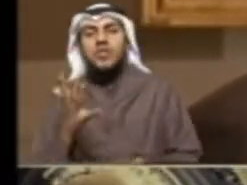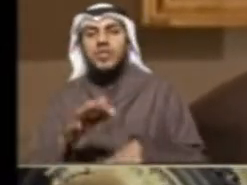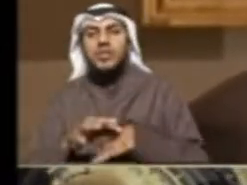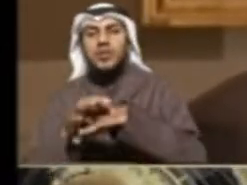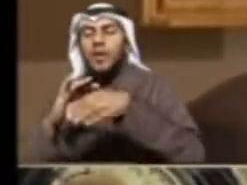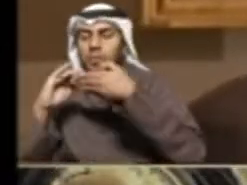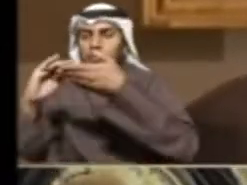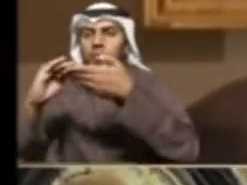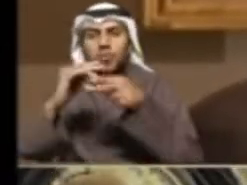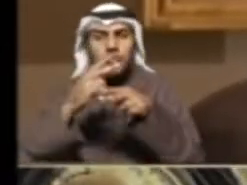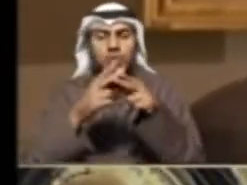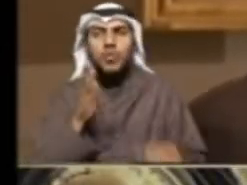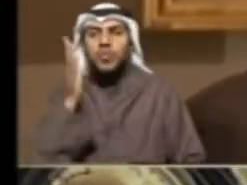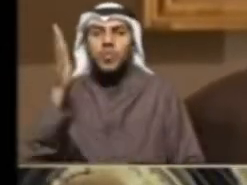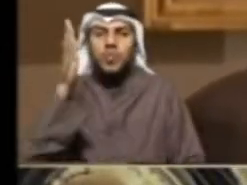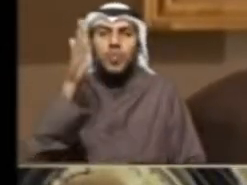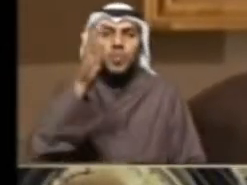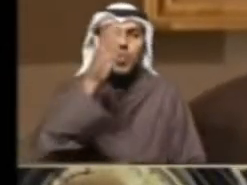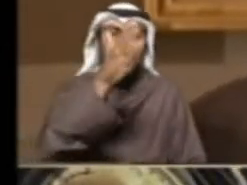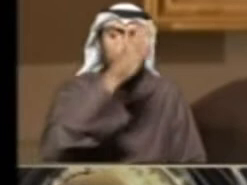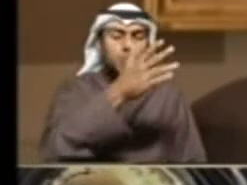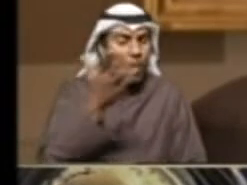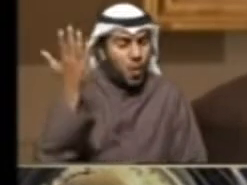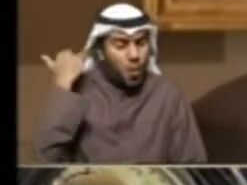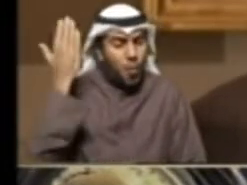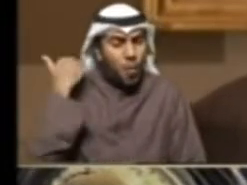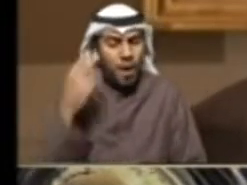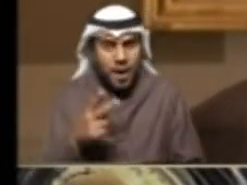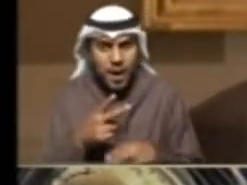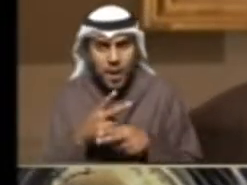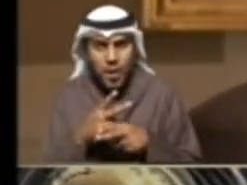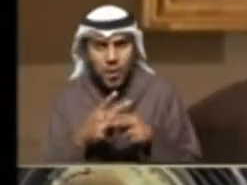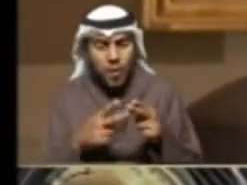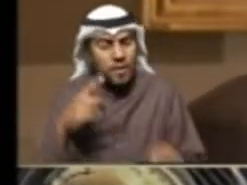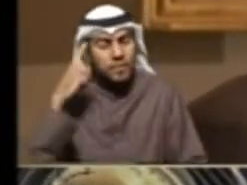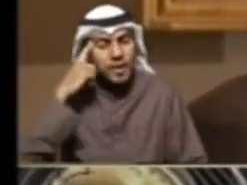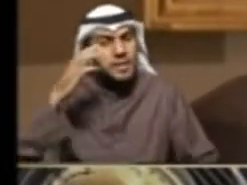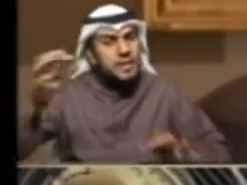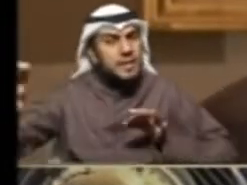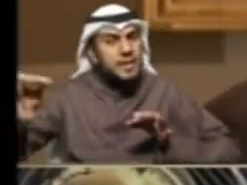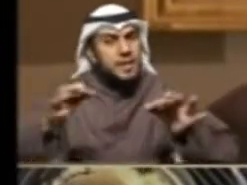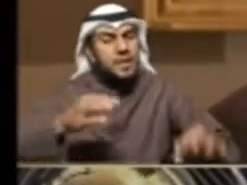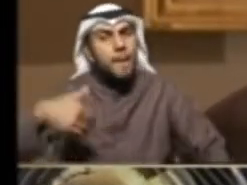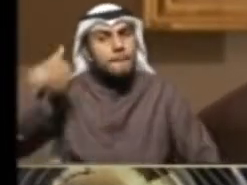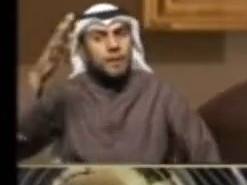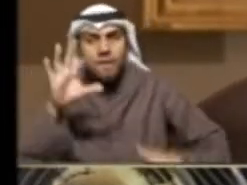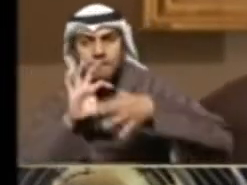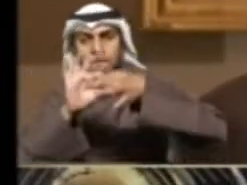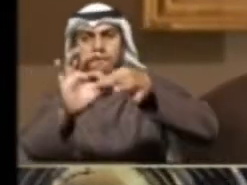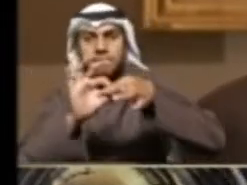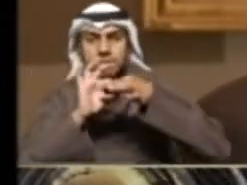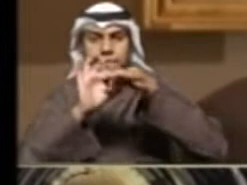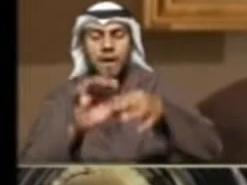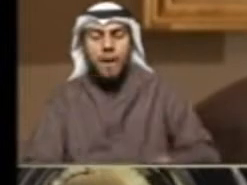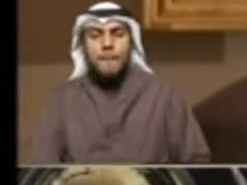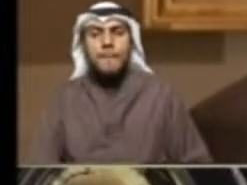يعني بدأت حقيقة بداية في مرتكزات السياسة الخارجية هو الالتزام بمبادئ وميثاق الأمم